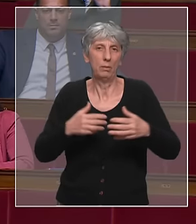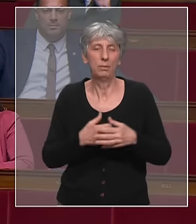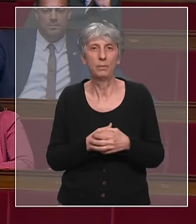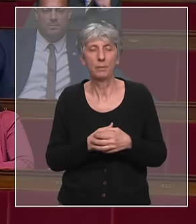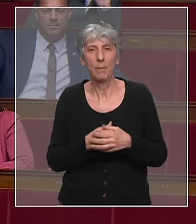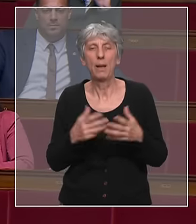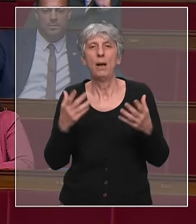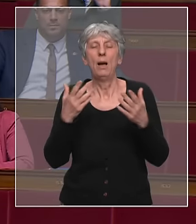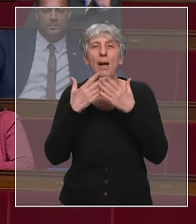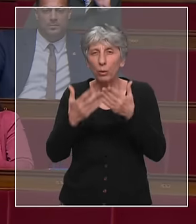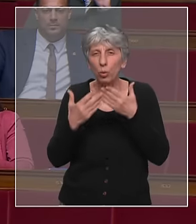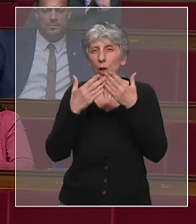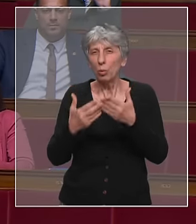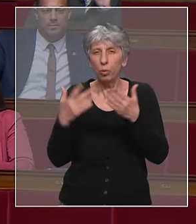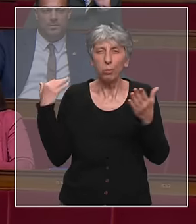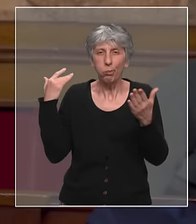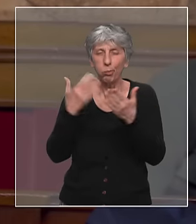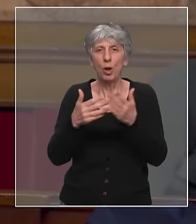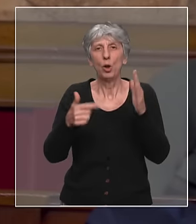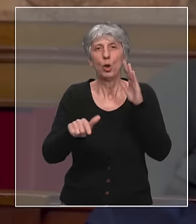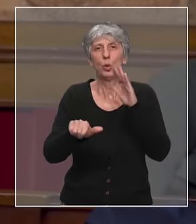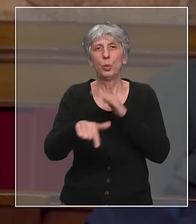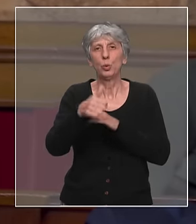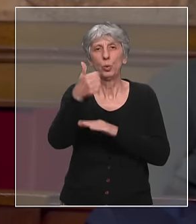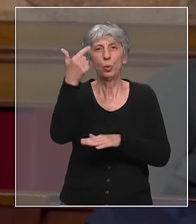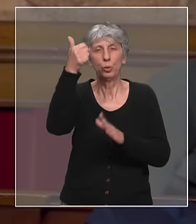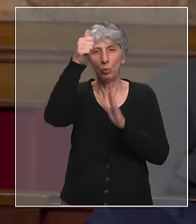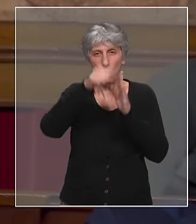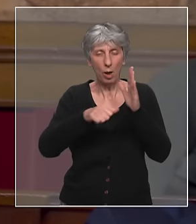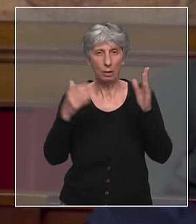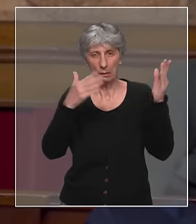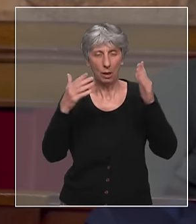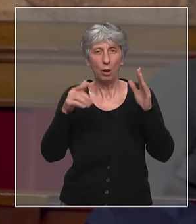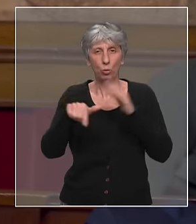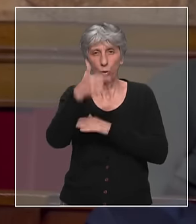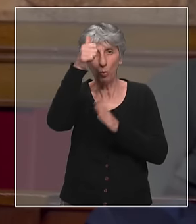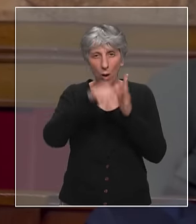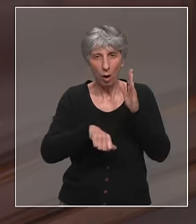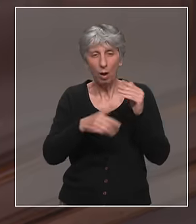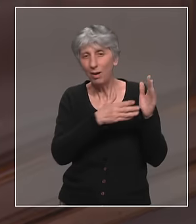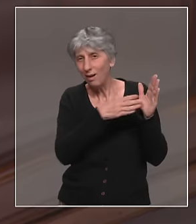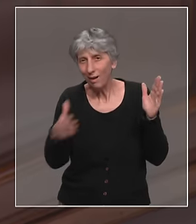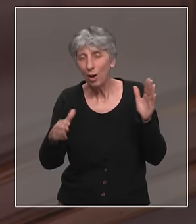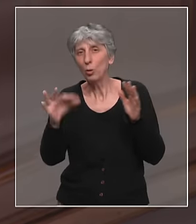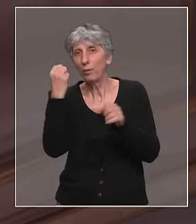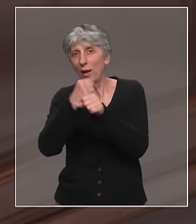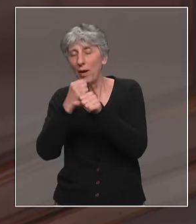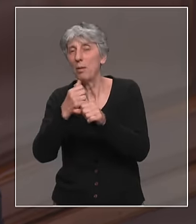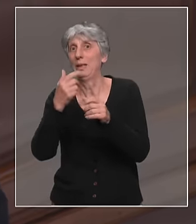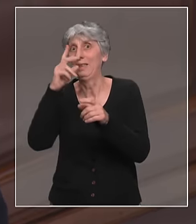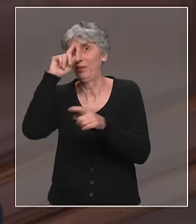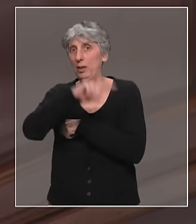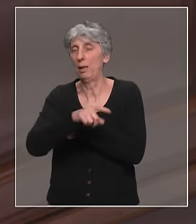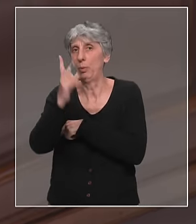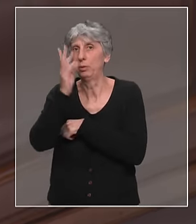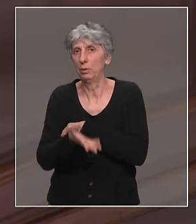Beaucoup d'études qui sont réalisées montrent qu'après 12 mois, la réalité, c'est que les chances de retrouver un emploi sont beaucoup plus faibles. À partir de là, il y a